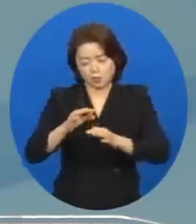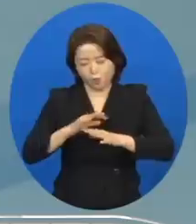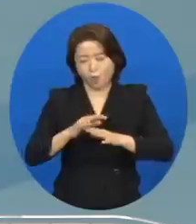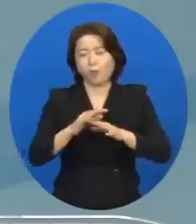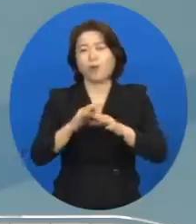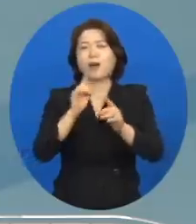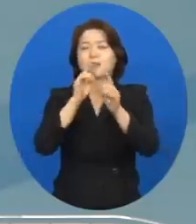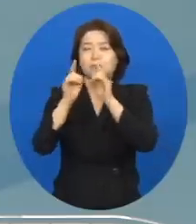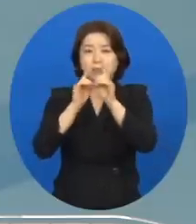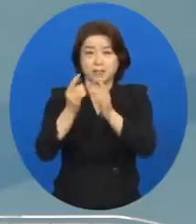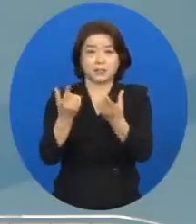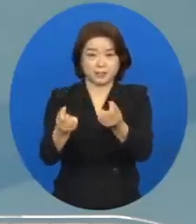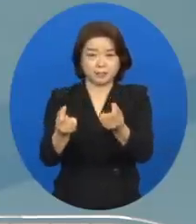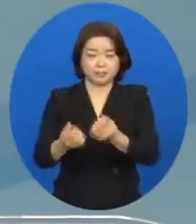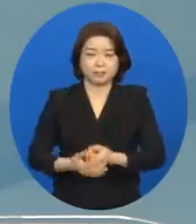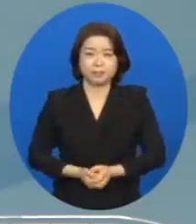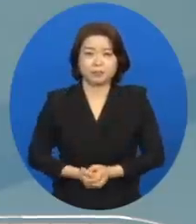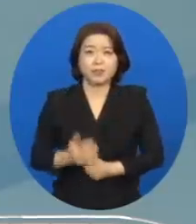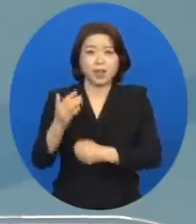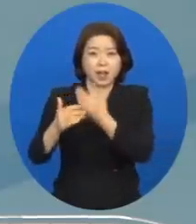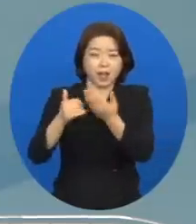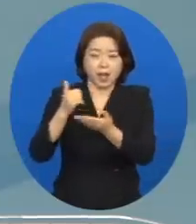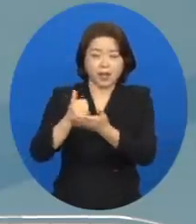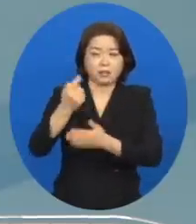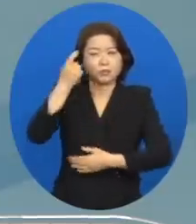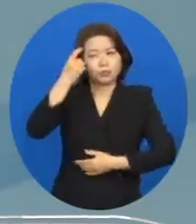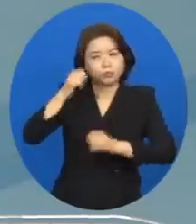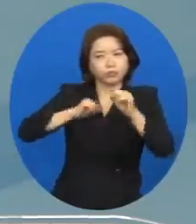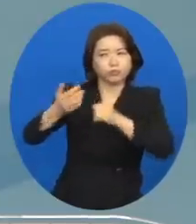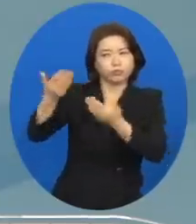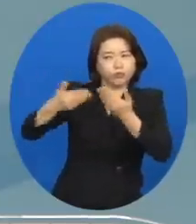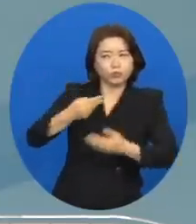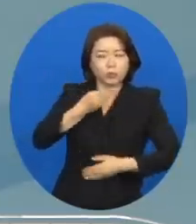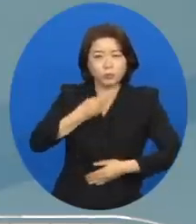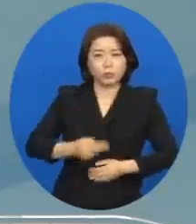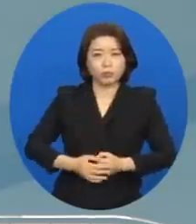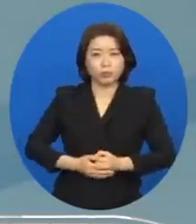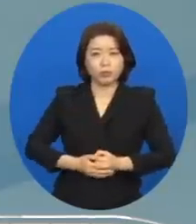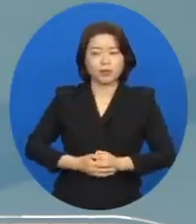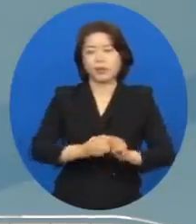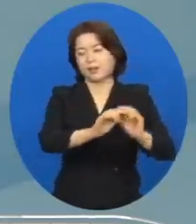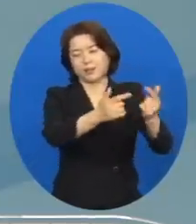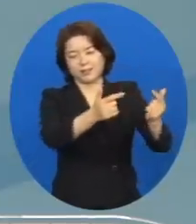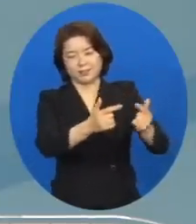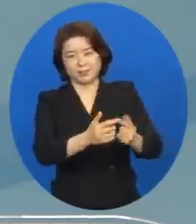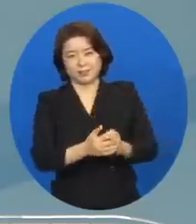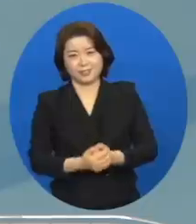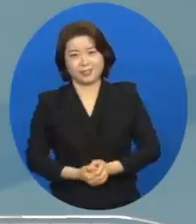메시지입니다. 하나님은 왜 역사 안 해주실까? 그렇지 않습니다.